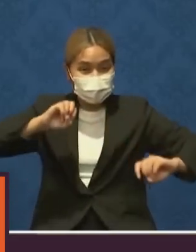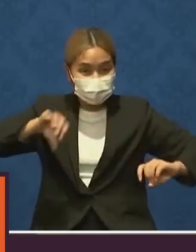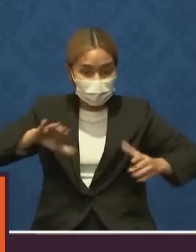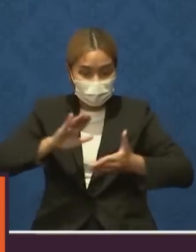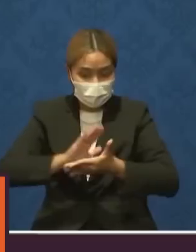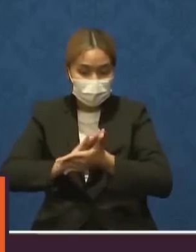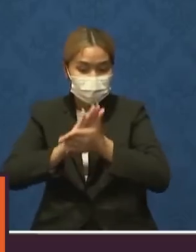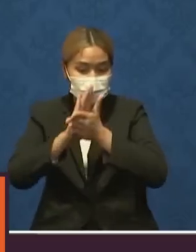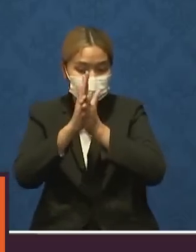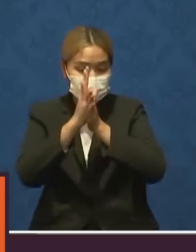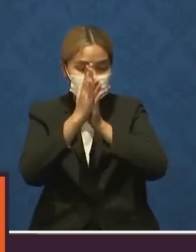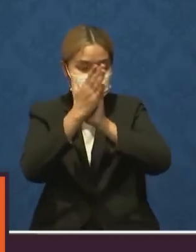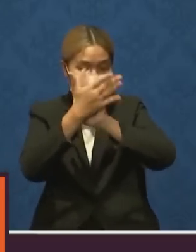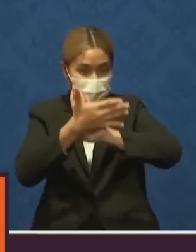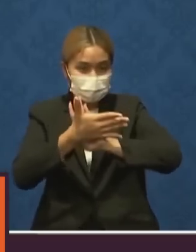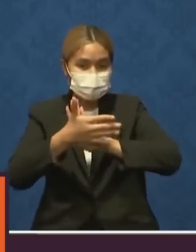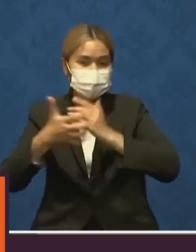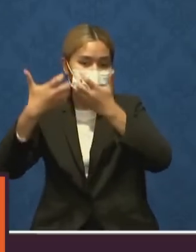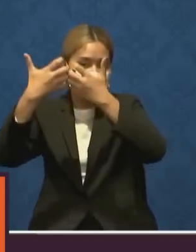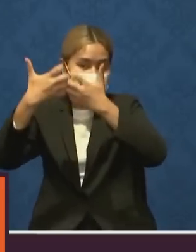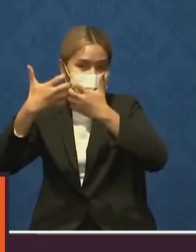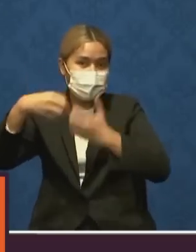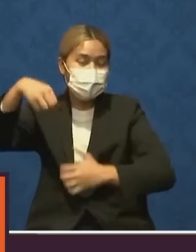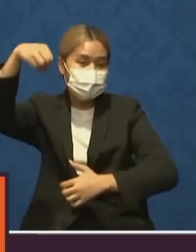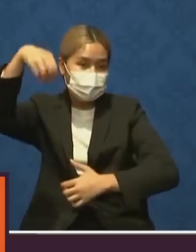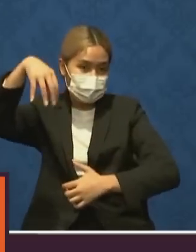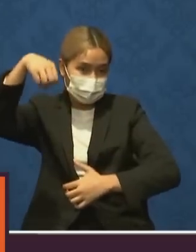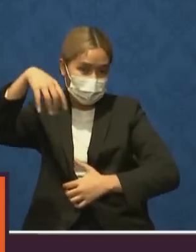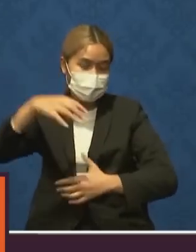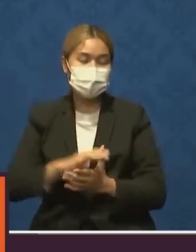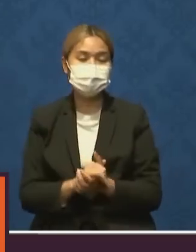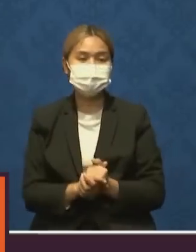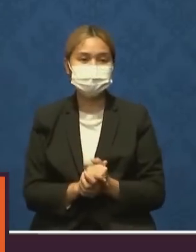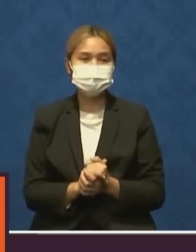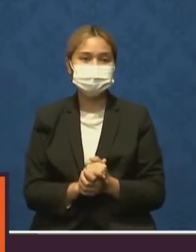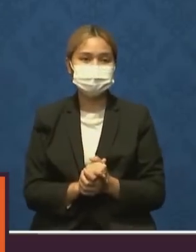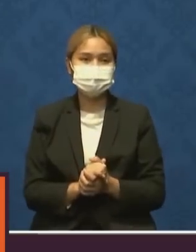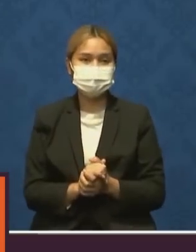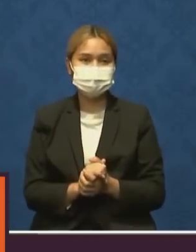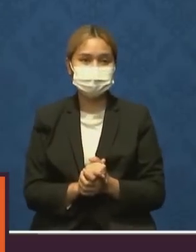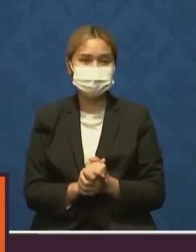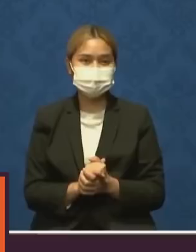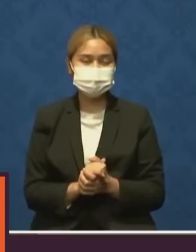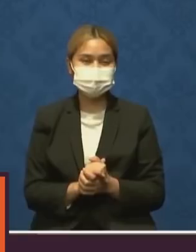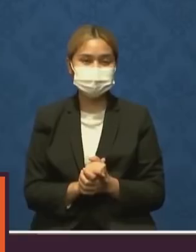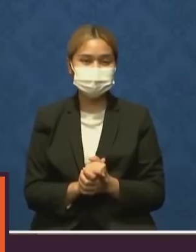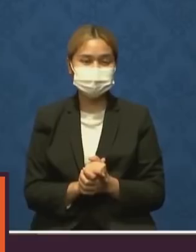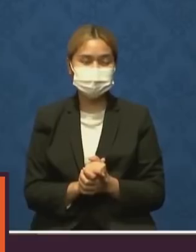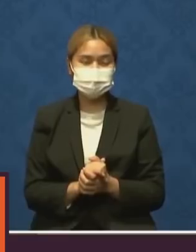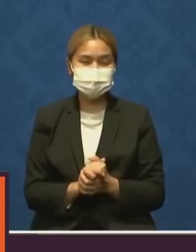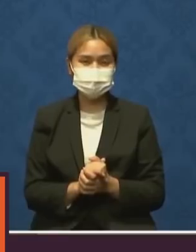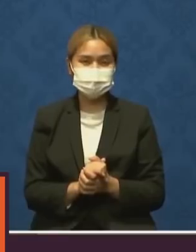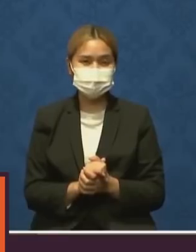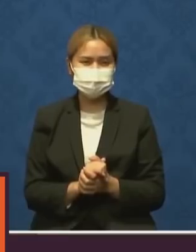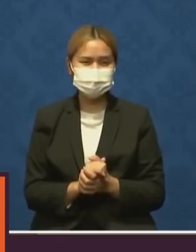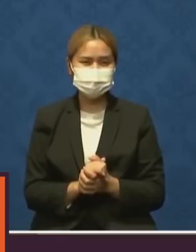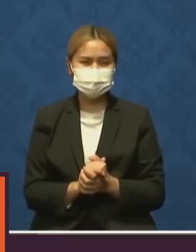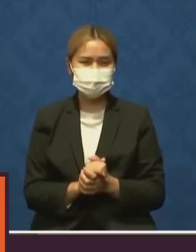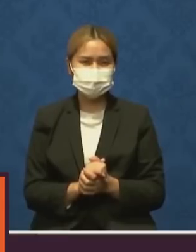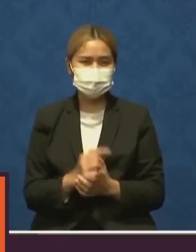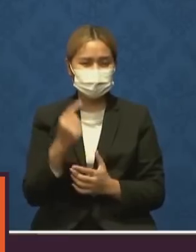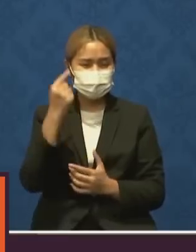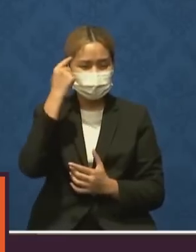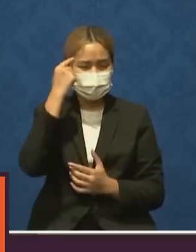แตทางออกเยี่ย unnecessary inวามันไมควรเป็นการผกภาละมาทพชชน